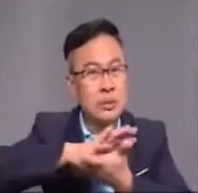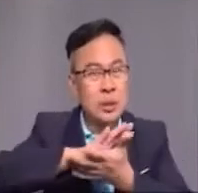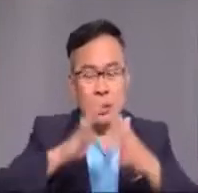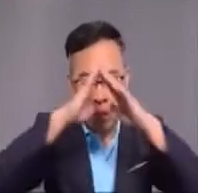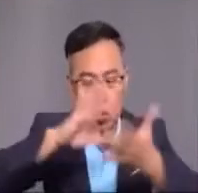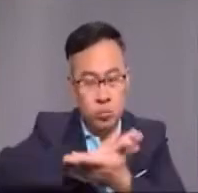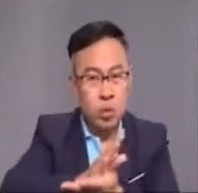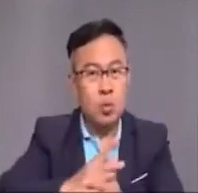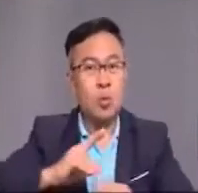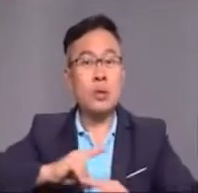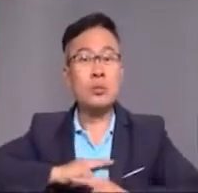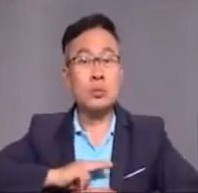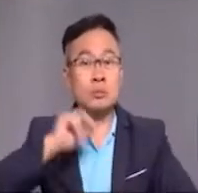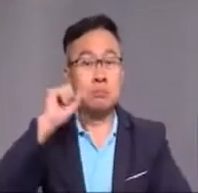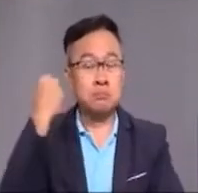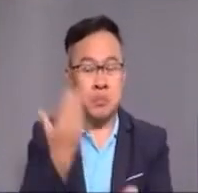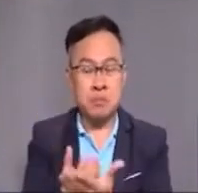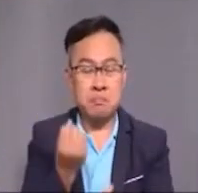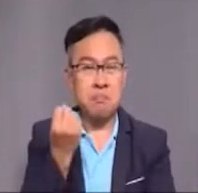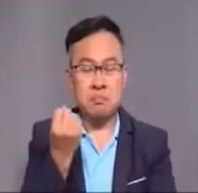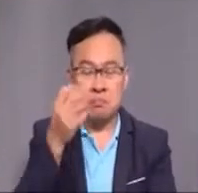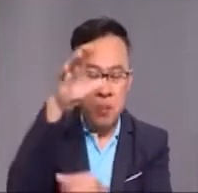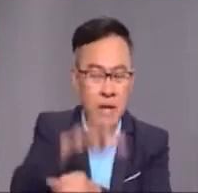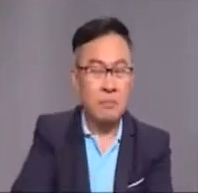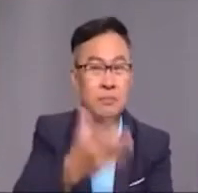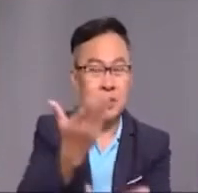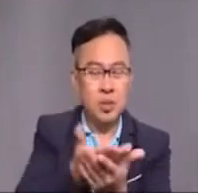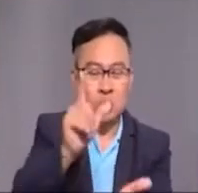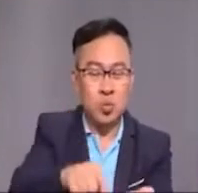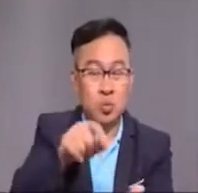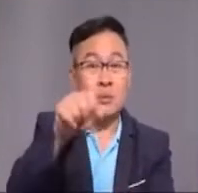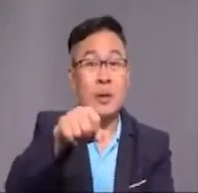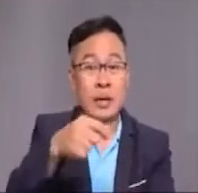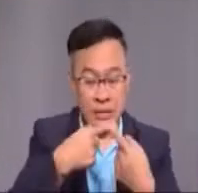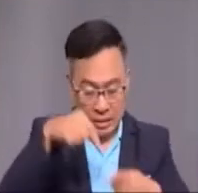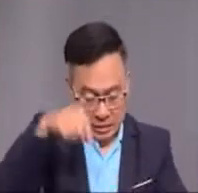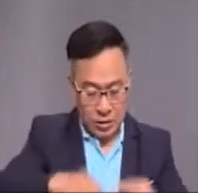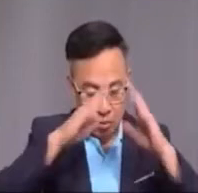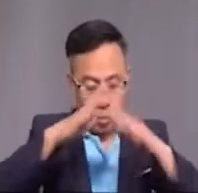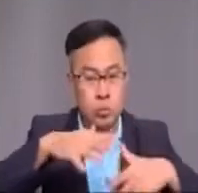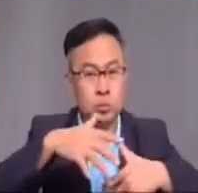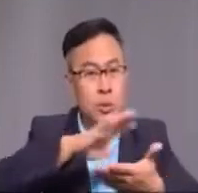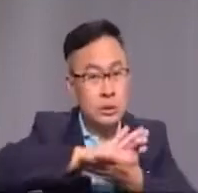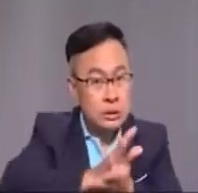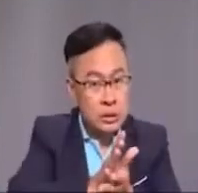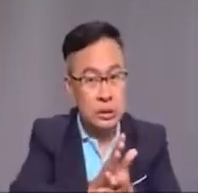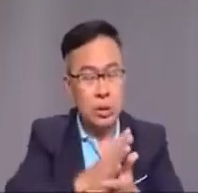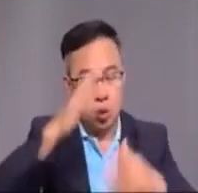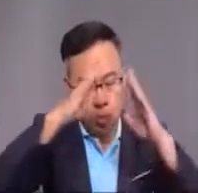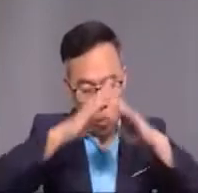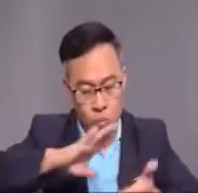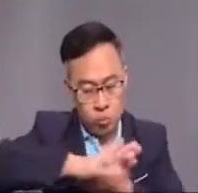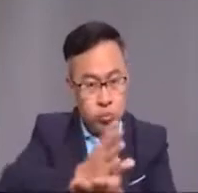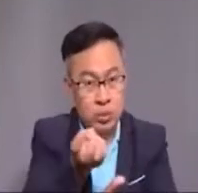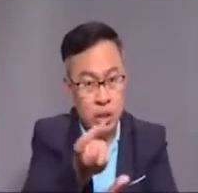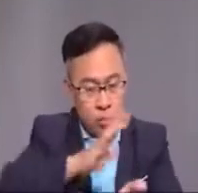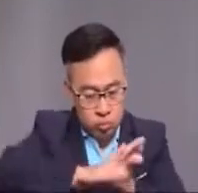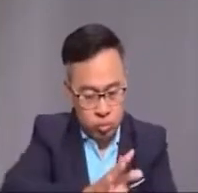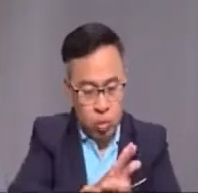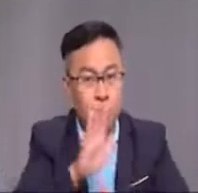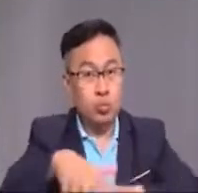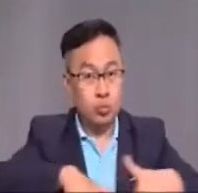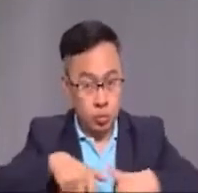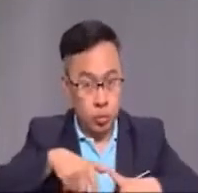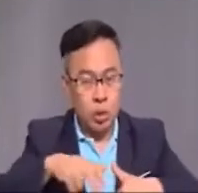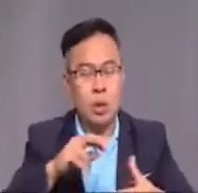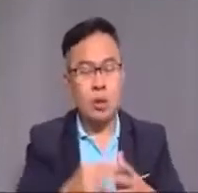กลุ่มอย่างเงี้ยเขามีสมาชิกเขาก็จะมีทะเบียนของเขาว่าแต่ละคนเนี่ยปลูกข้าวจำนวนเท่าไหร่เกี่ยวเมื่อไหร่นะครับแล้วก็สามารถที่จะร